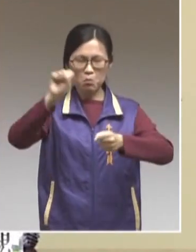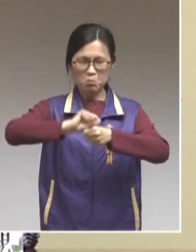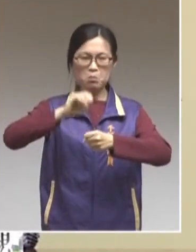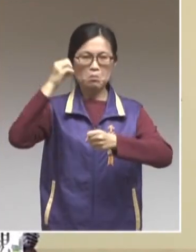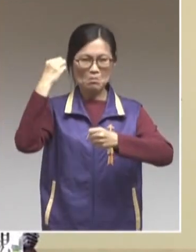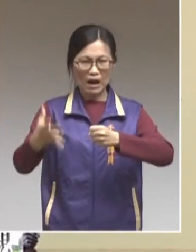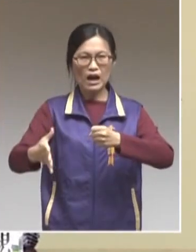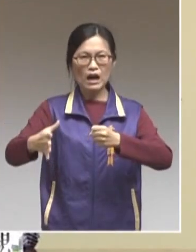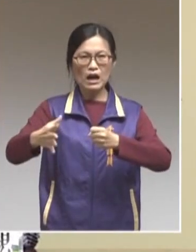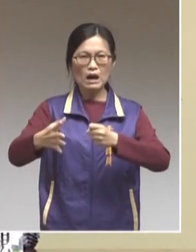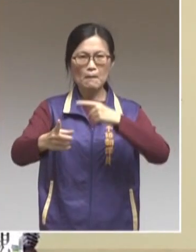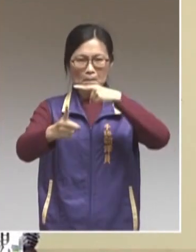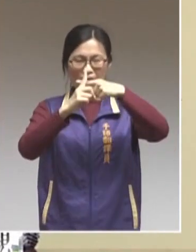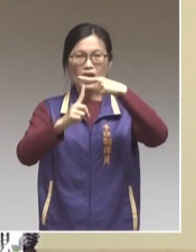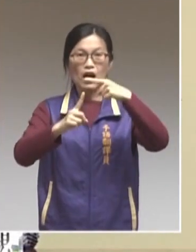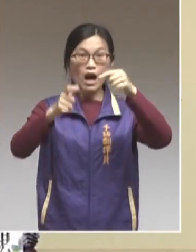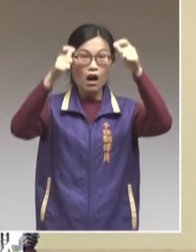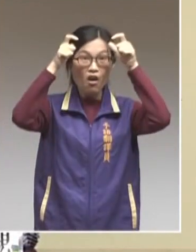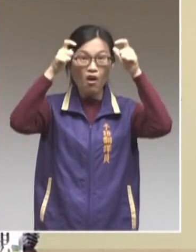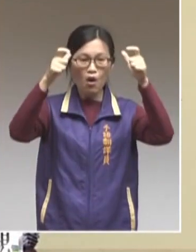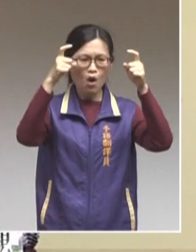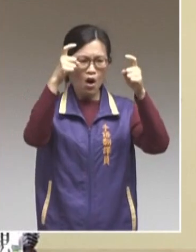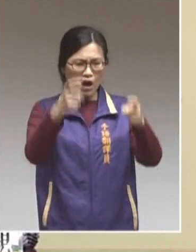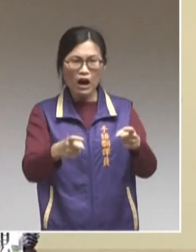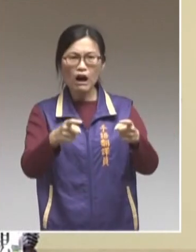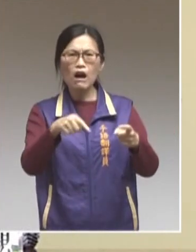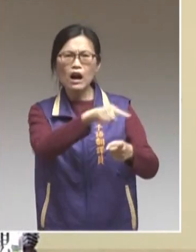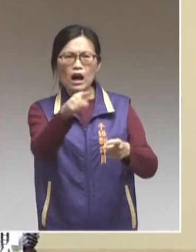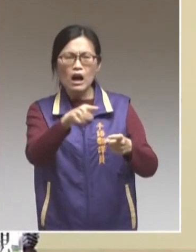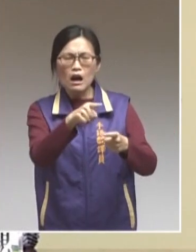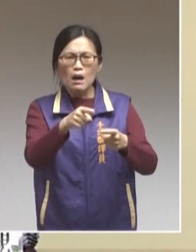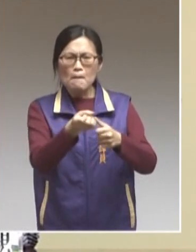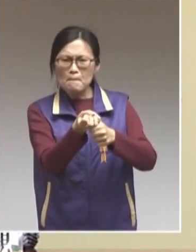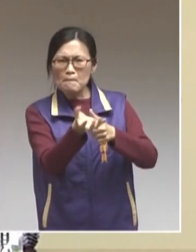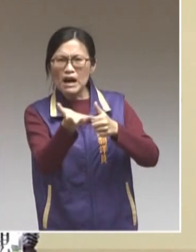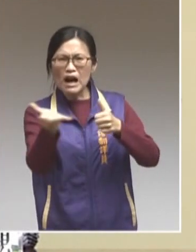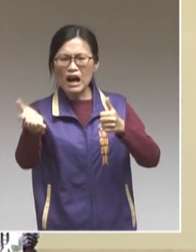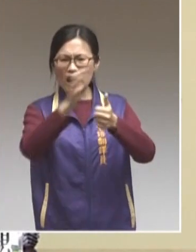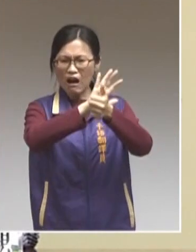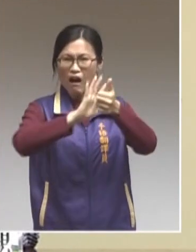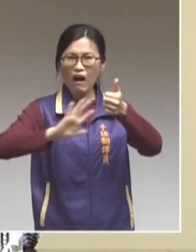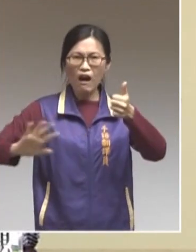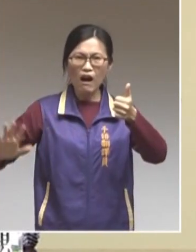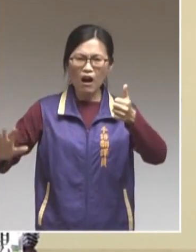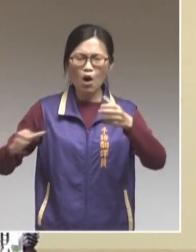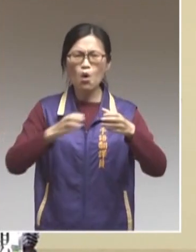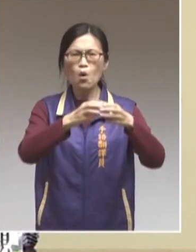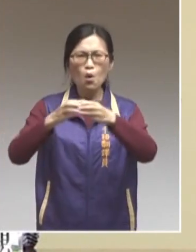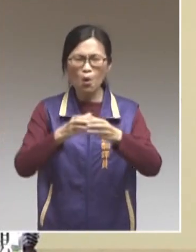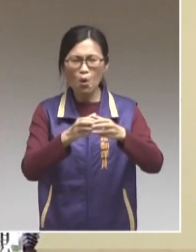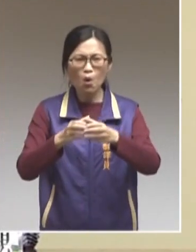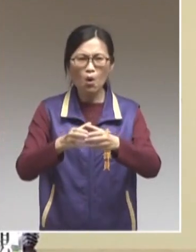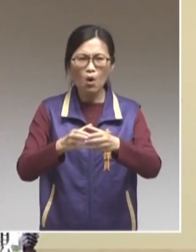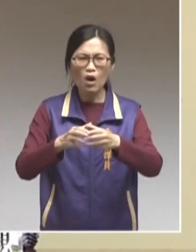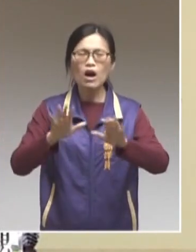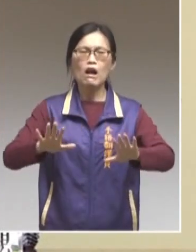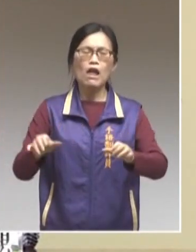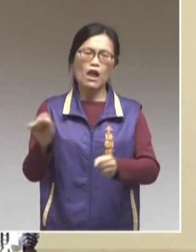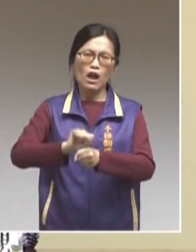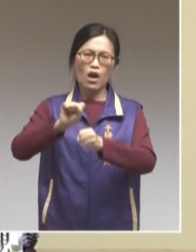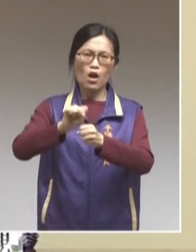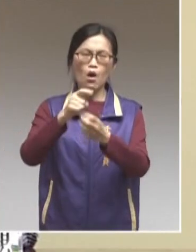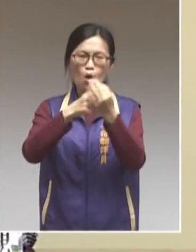个案，那在高雄港这一部分的一个延伸的群聚部分，总共今天有